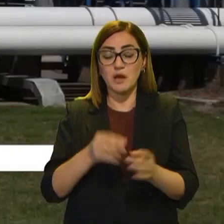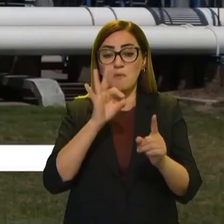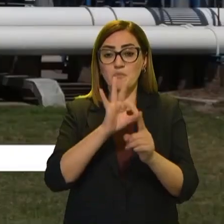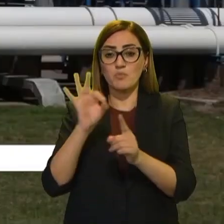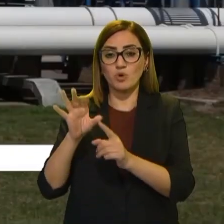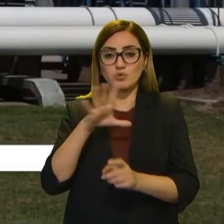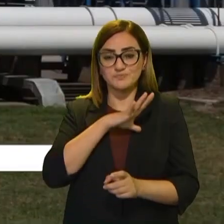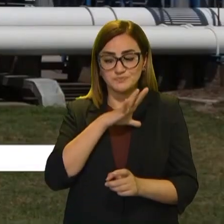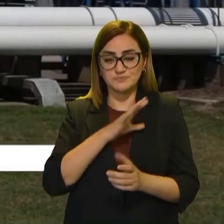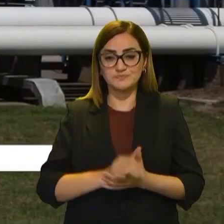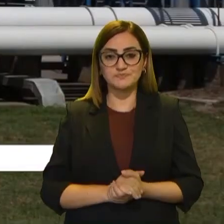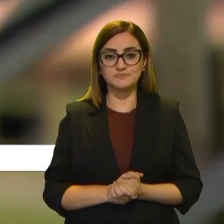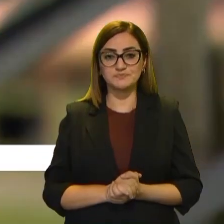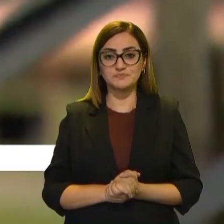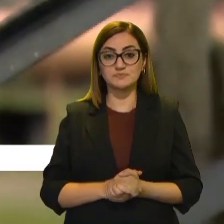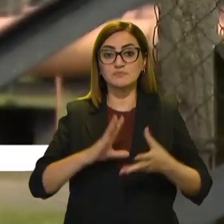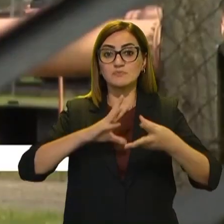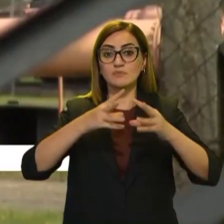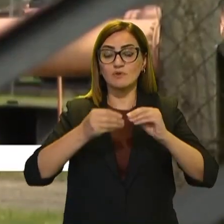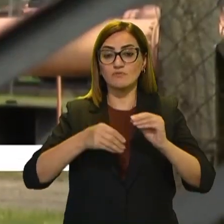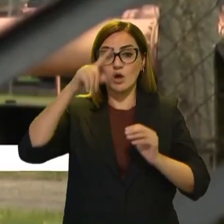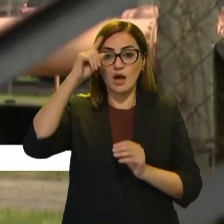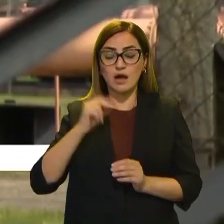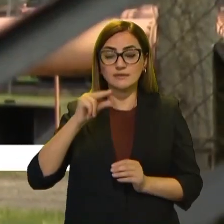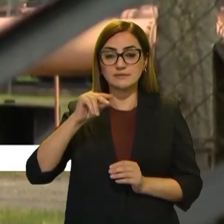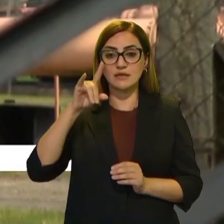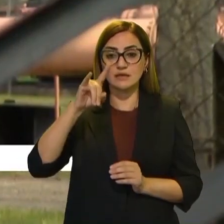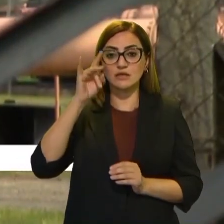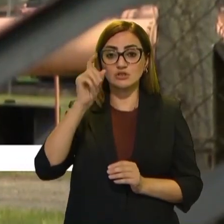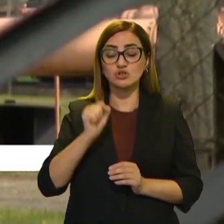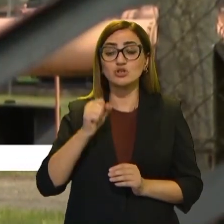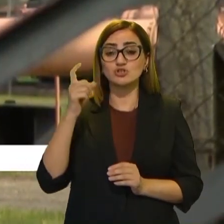sazişə uyğun həyata keçiriləcək. Bununla da Azərçıraq Günəşli neft qaz yatağına çevrilir.